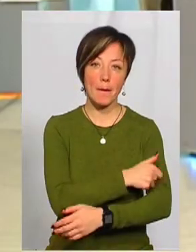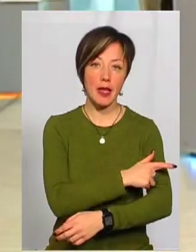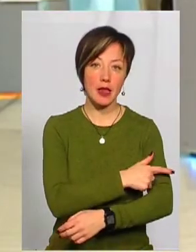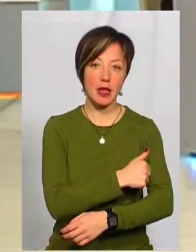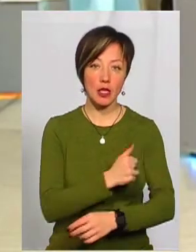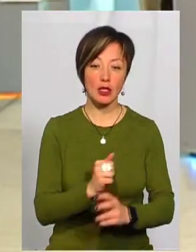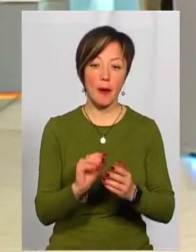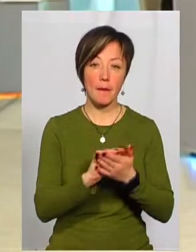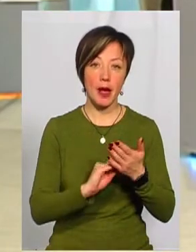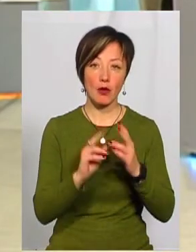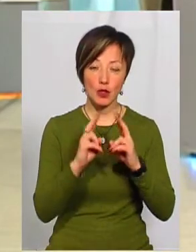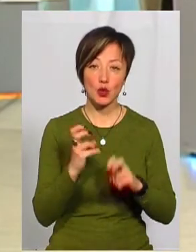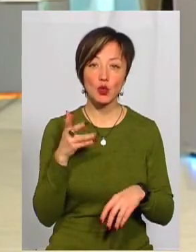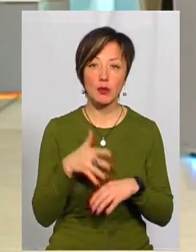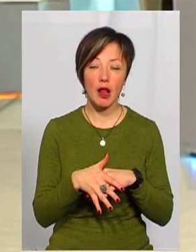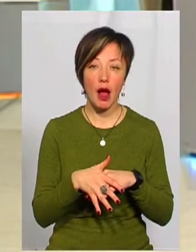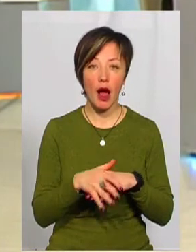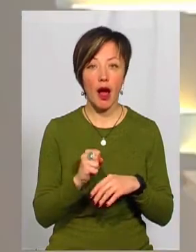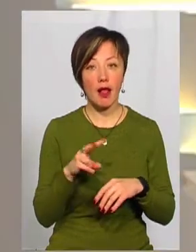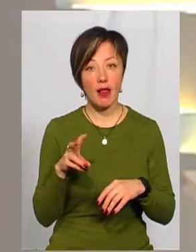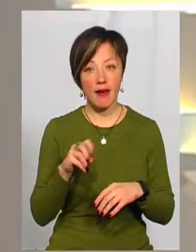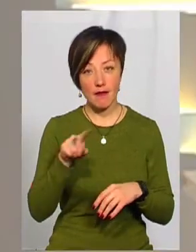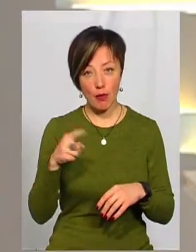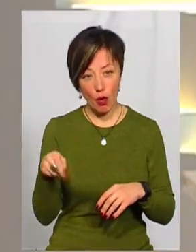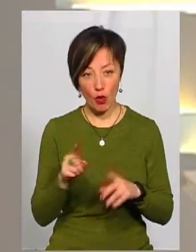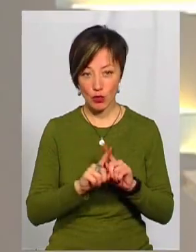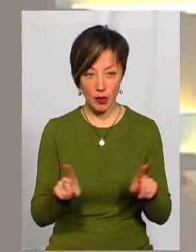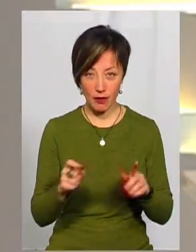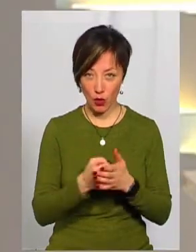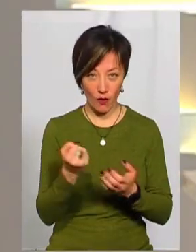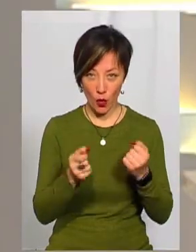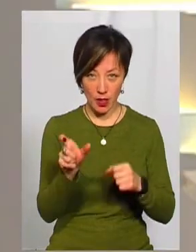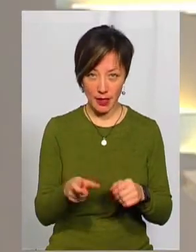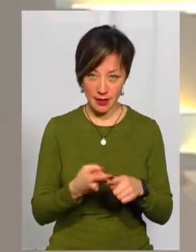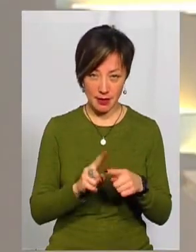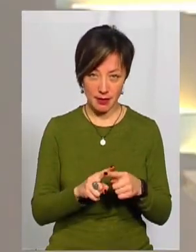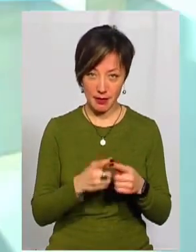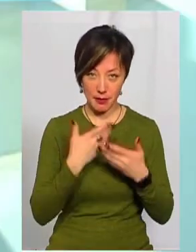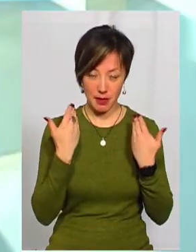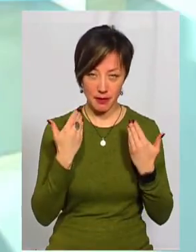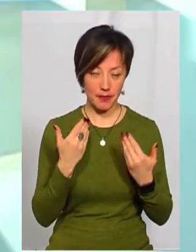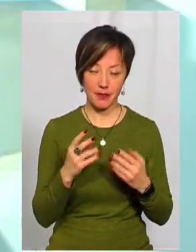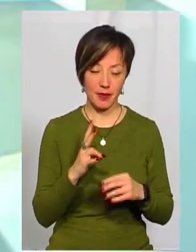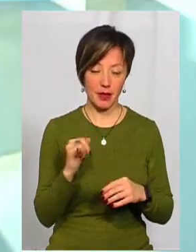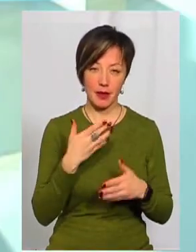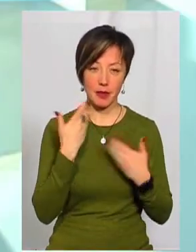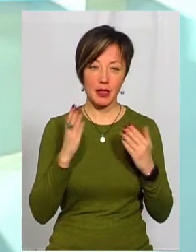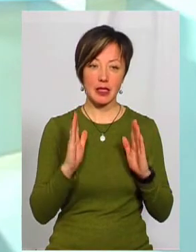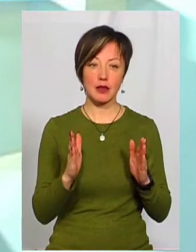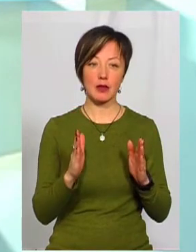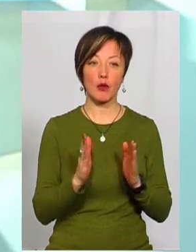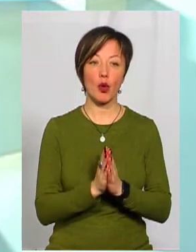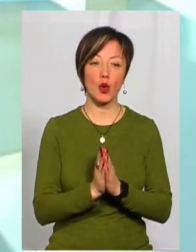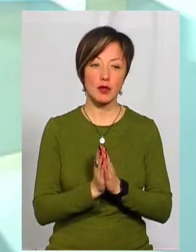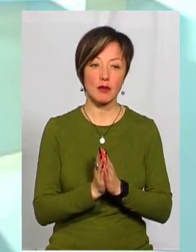медичне переобстеження. Так, це зрозуміло, але вимог якихось особливих до водіїв саме цих автономних тролейбусів немає.